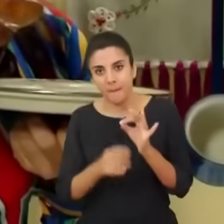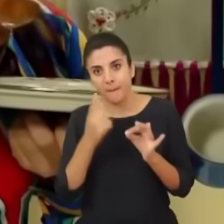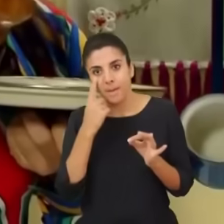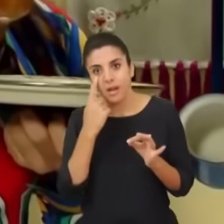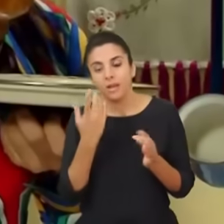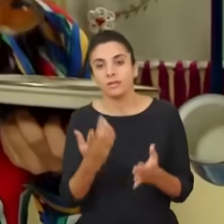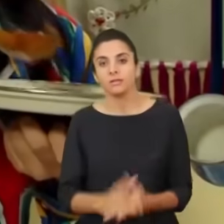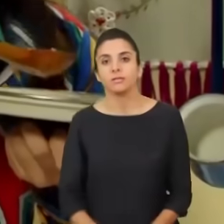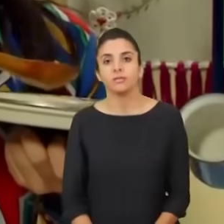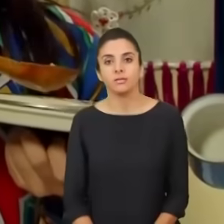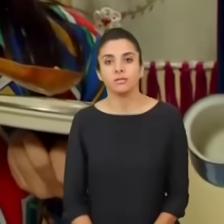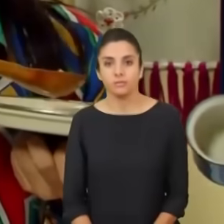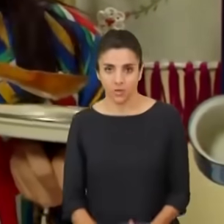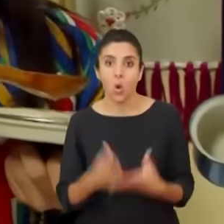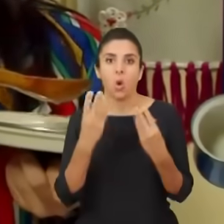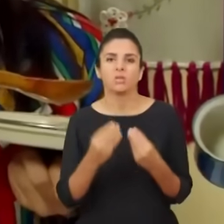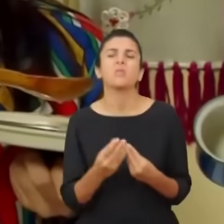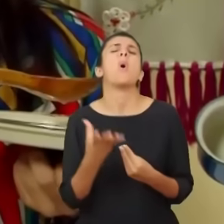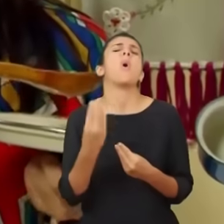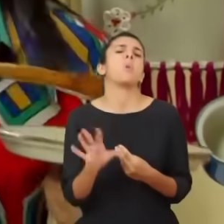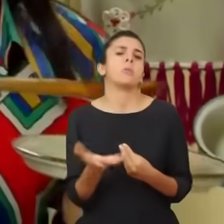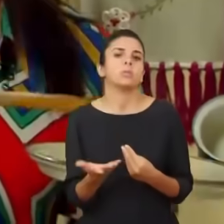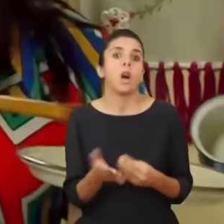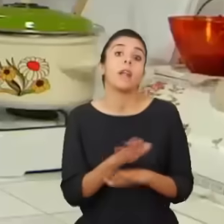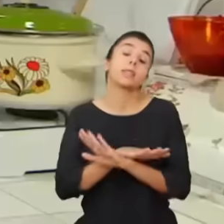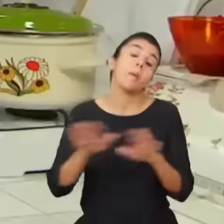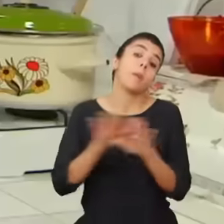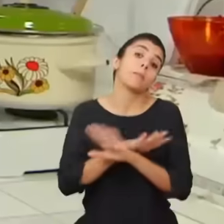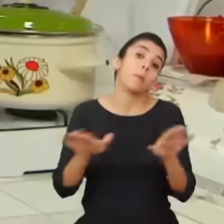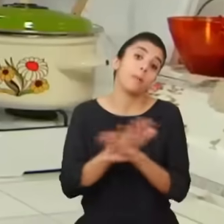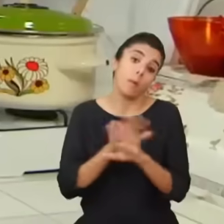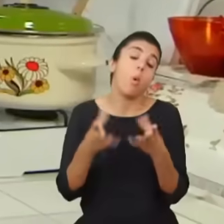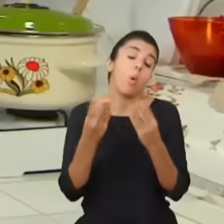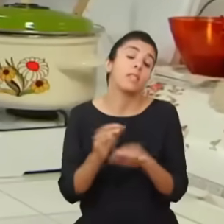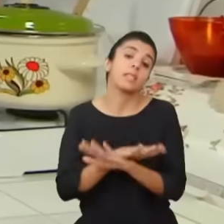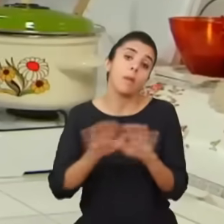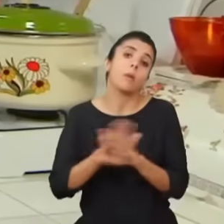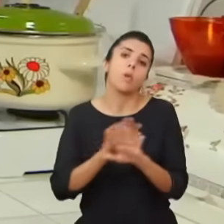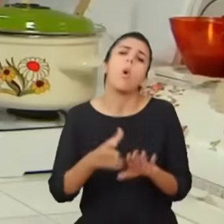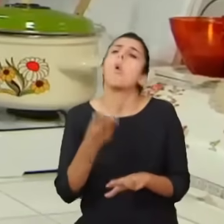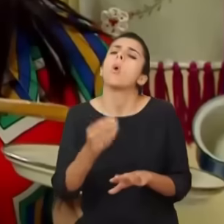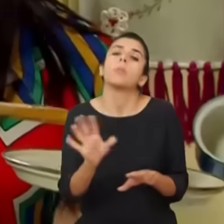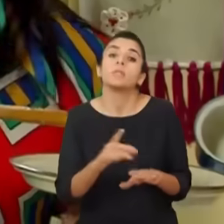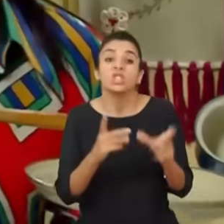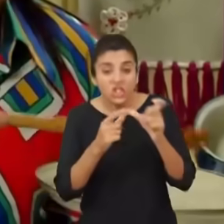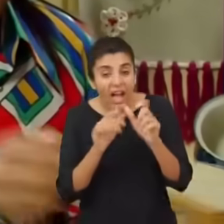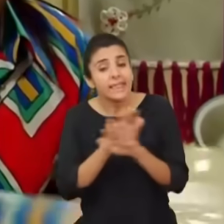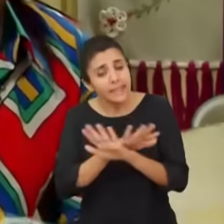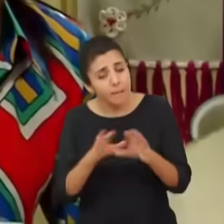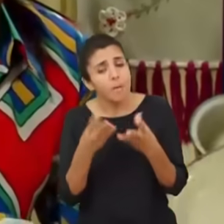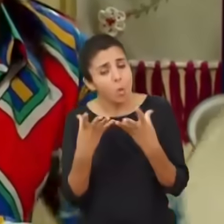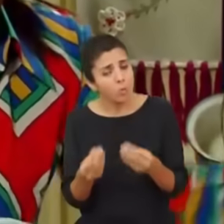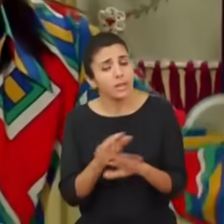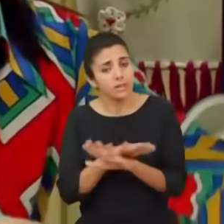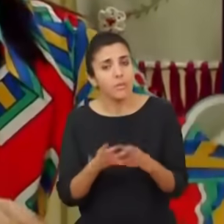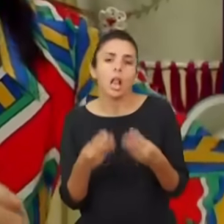bakalım. Tamam oldu. Yakala. Hayır artık tamam. Artık tamam olmuştur o kozarım. Yakala. Şahinciğim koy tamam olmuştur